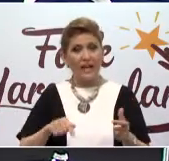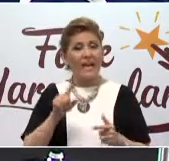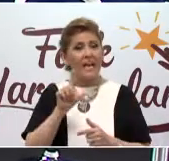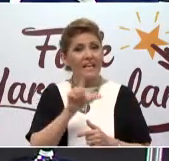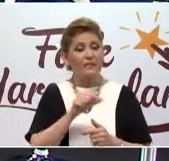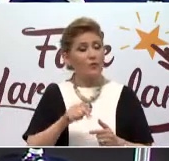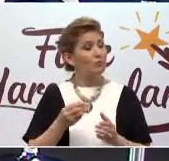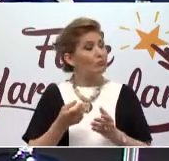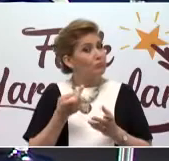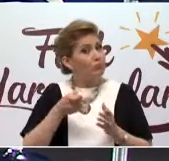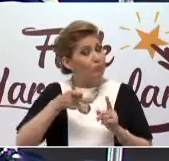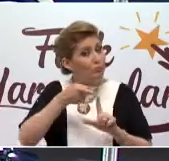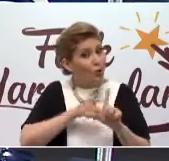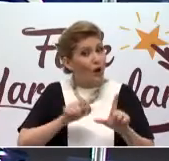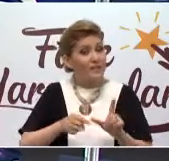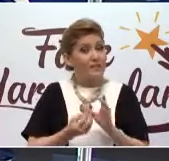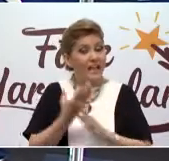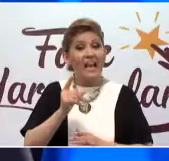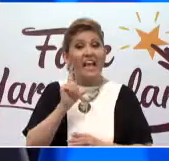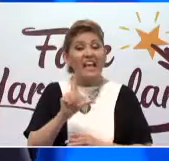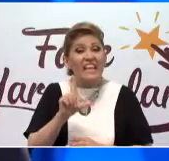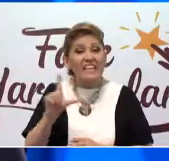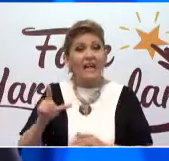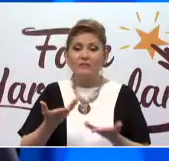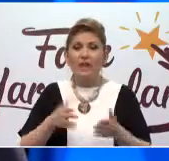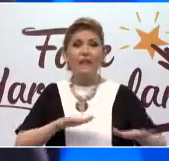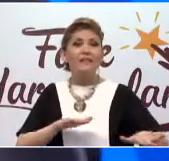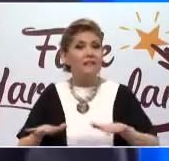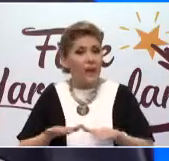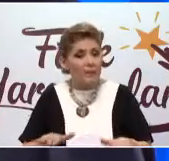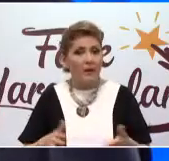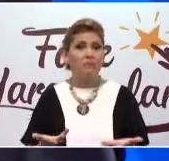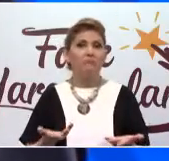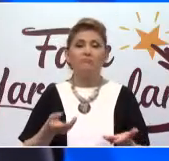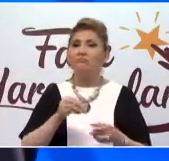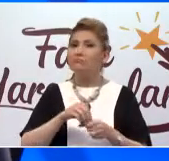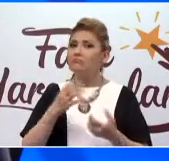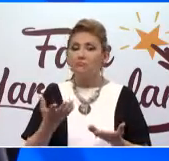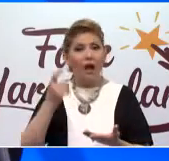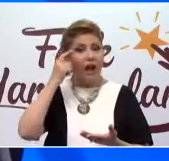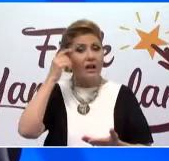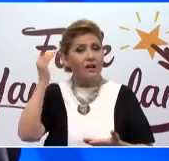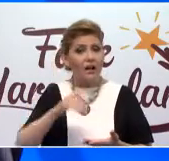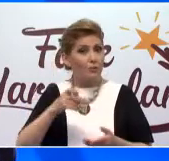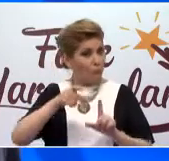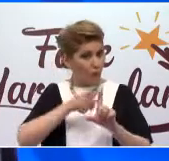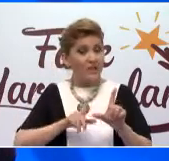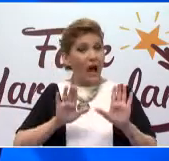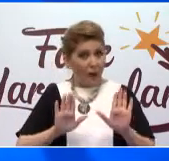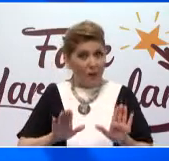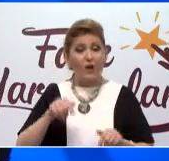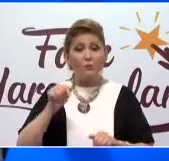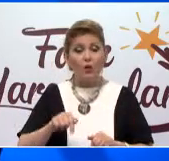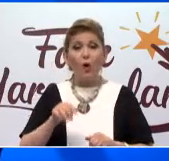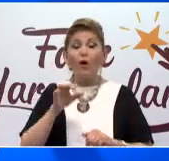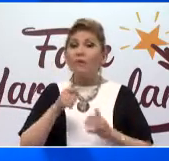geçirdi. Müthiş bir proje. Bu ihtiyaç haritası genelde deprem zamanlarında ya da olağanüstü dönemlerde akla gelen proje ama siz bunu